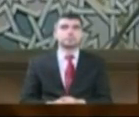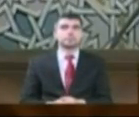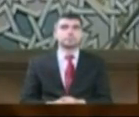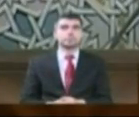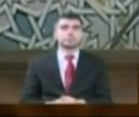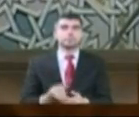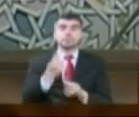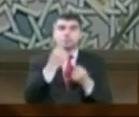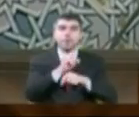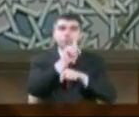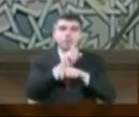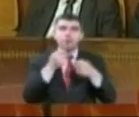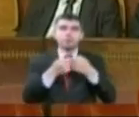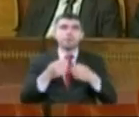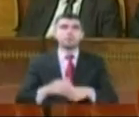نائب.